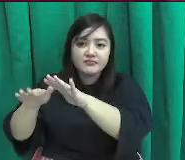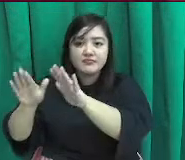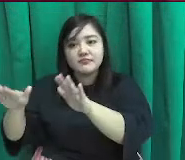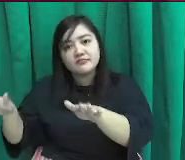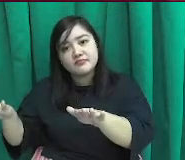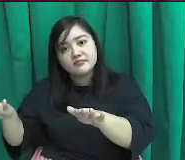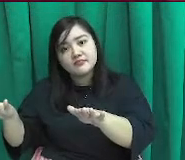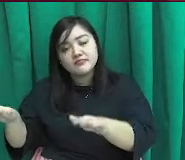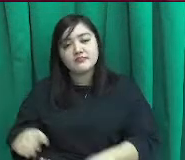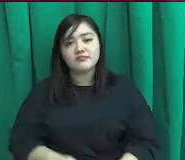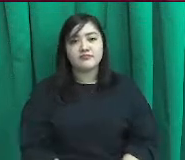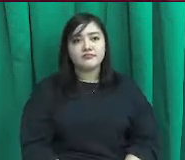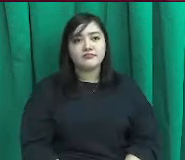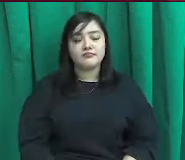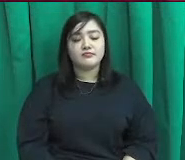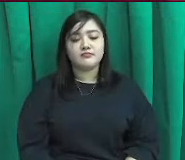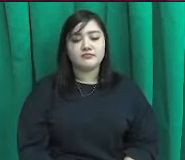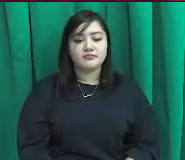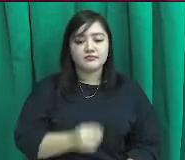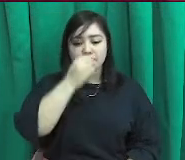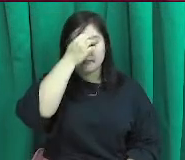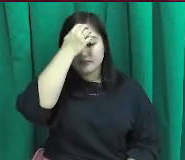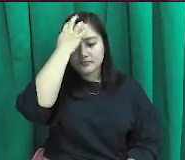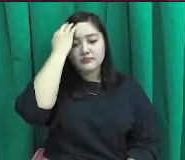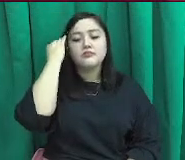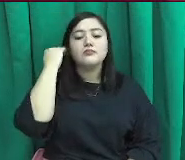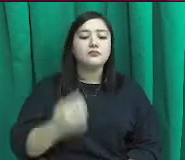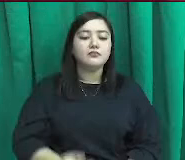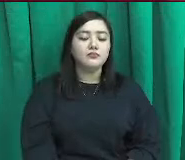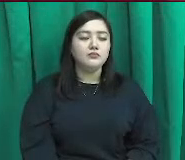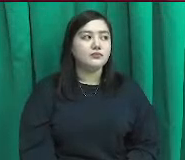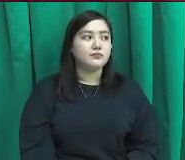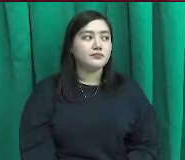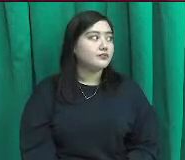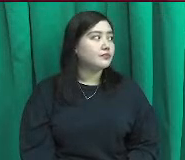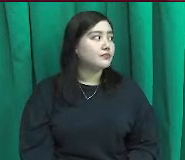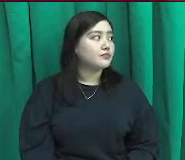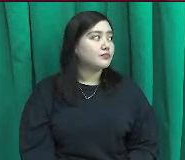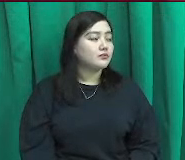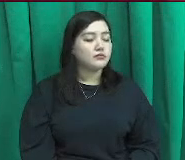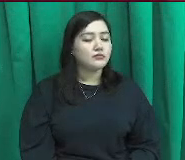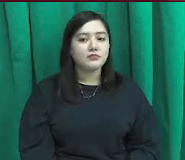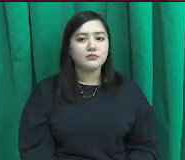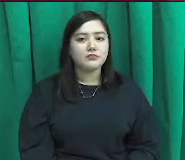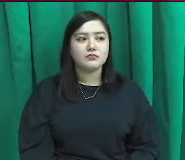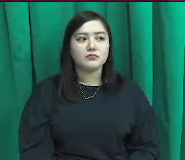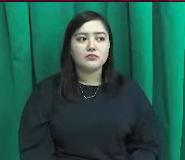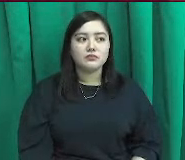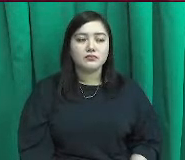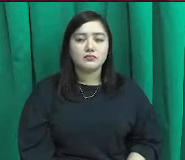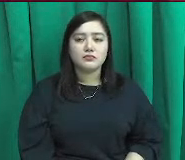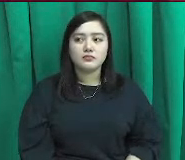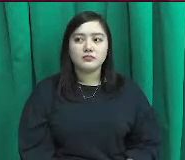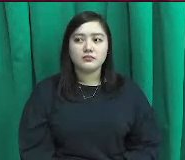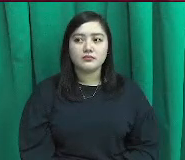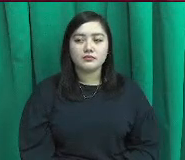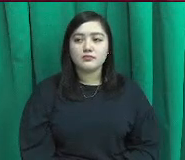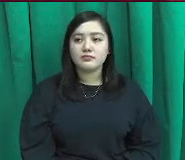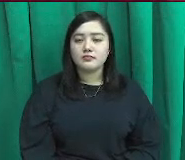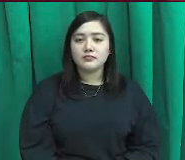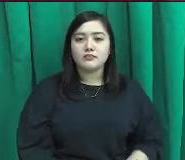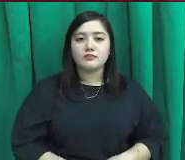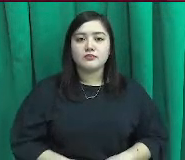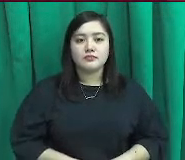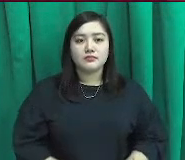Yeah. At tandaan niyo po to. Again, sa mga nasa sa mga nasa ano po no, mga nasa nandito po sa ano, mga